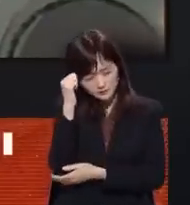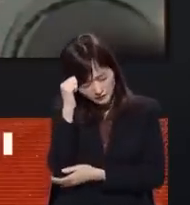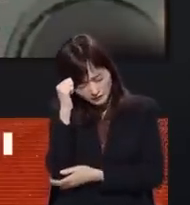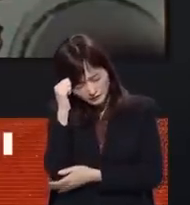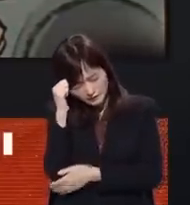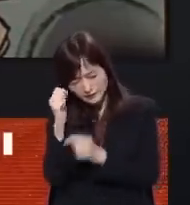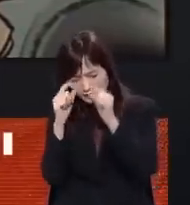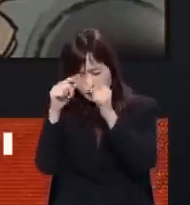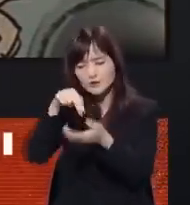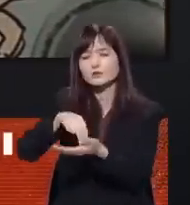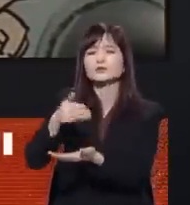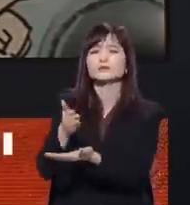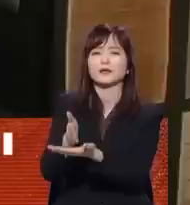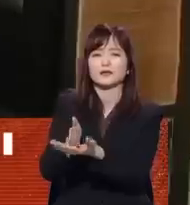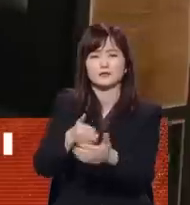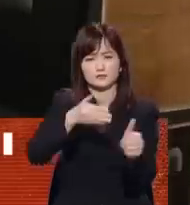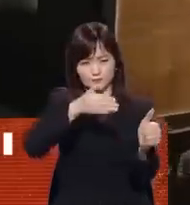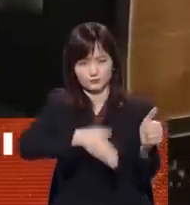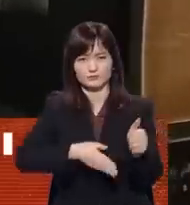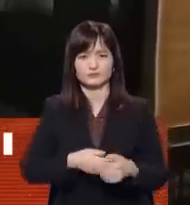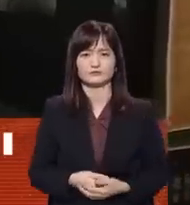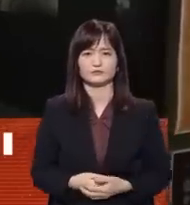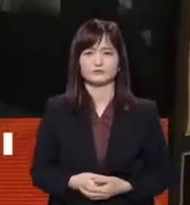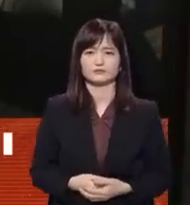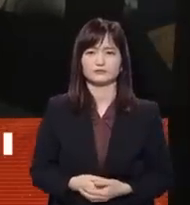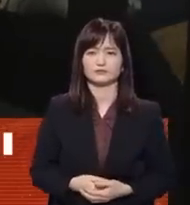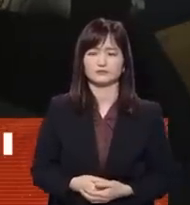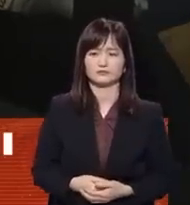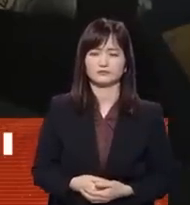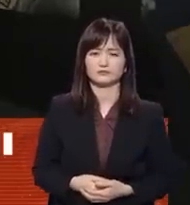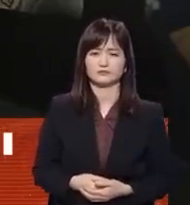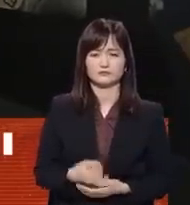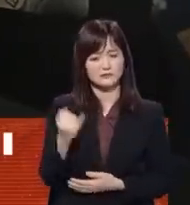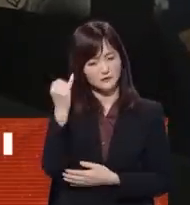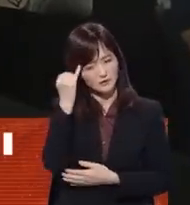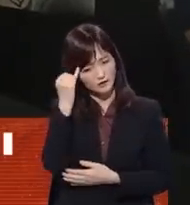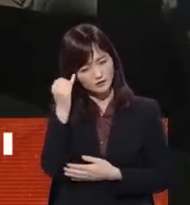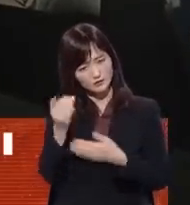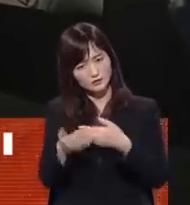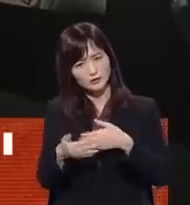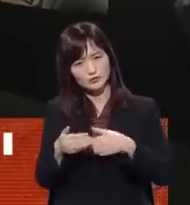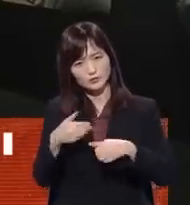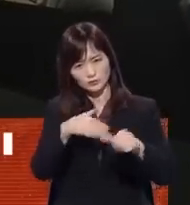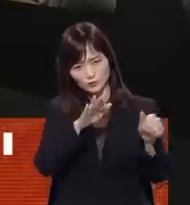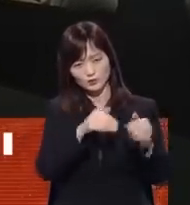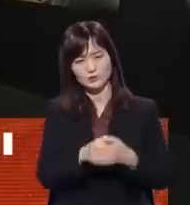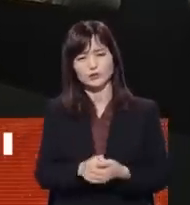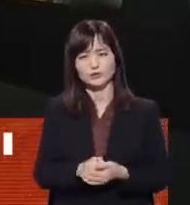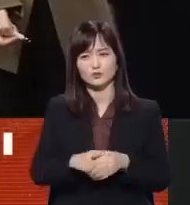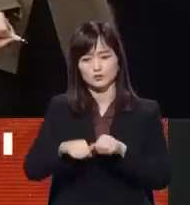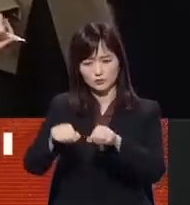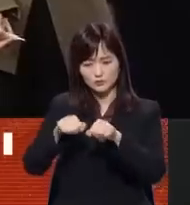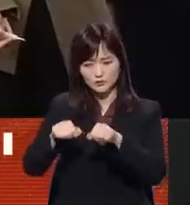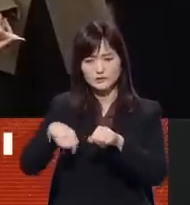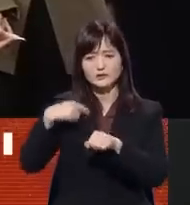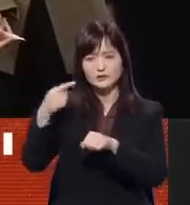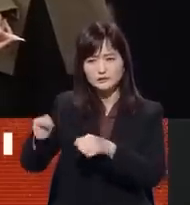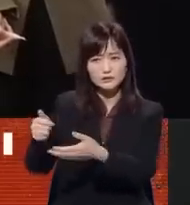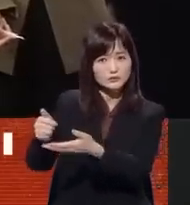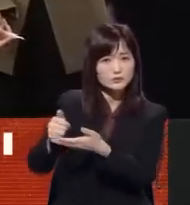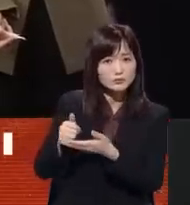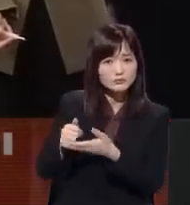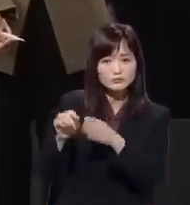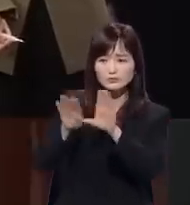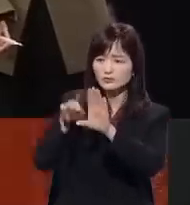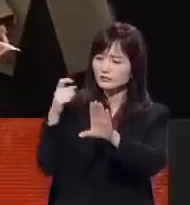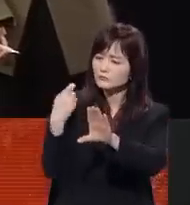신신당부를 했기 때문입니다 그래도 내보내고 청소를 해야 다음 손님을 받겠죠 노크를 해보지만